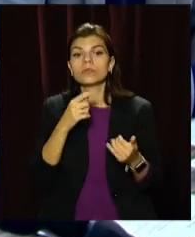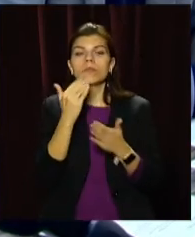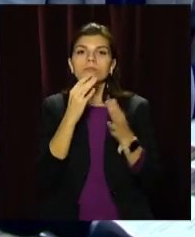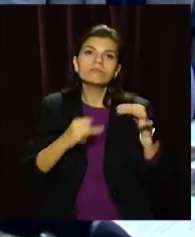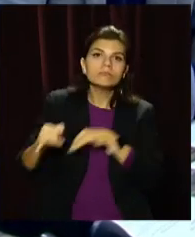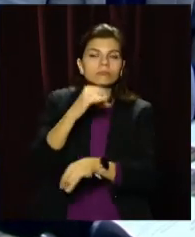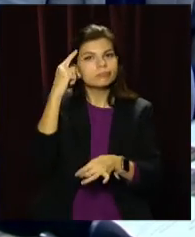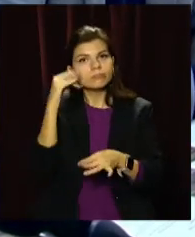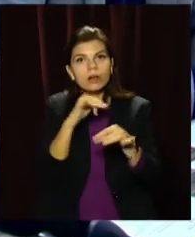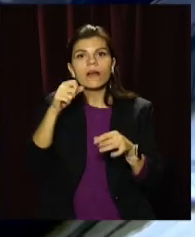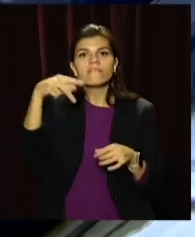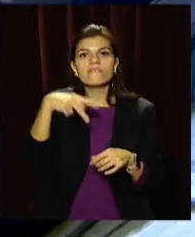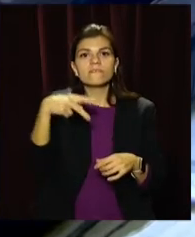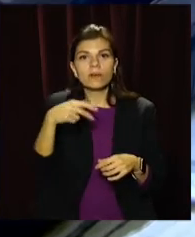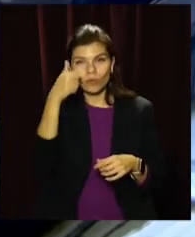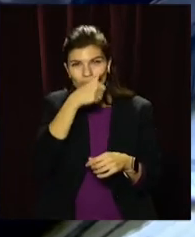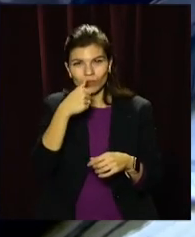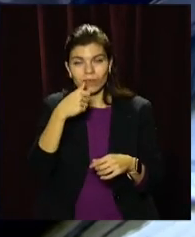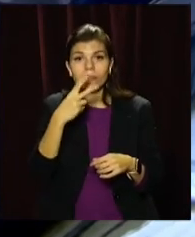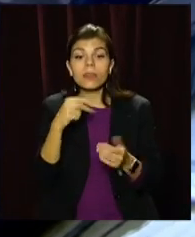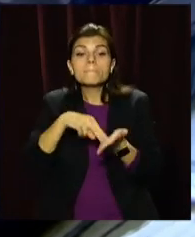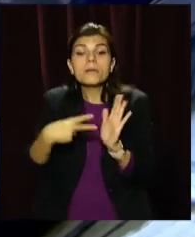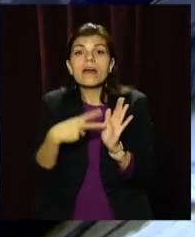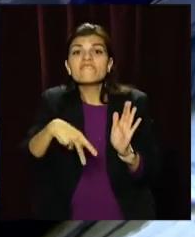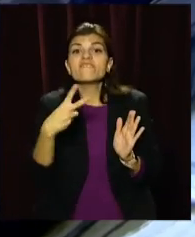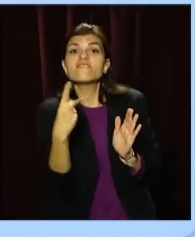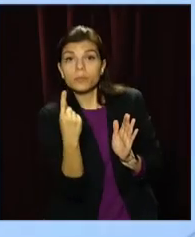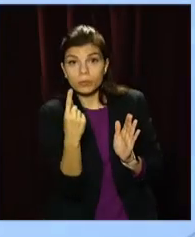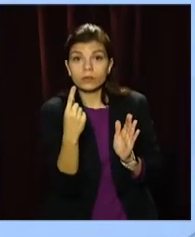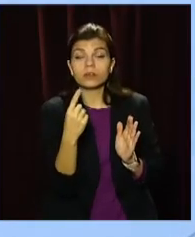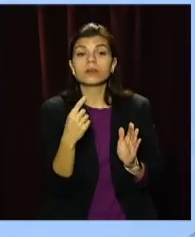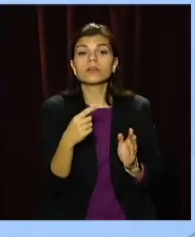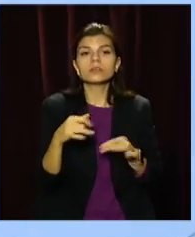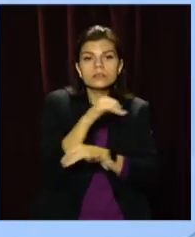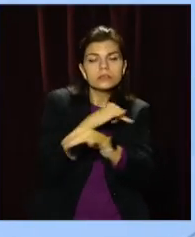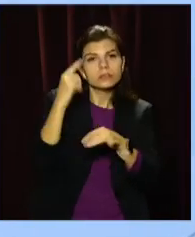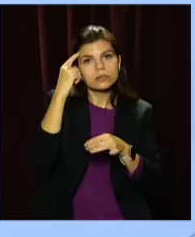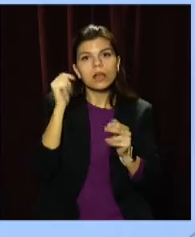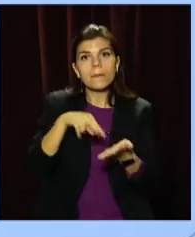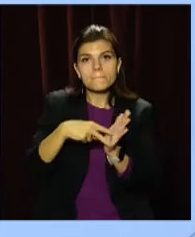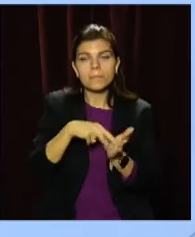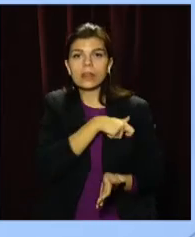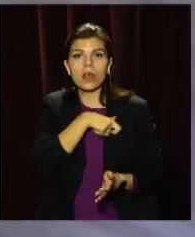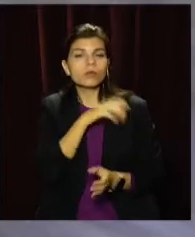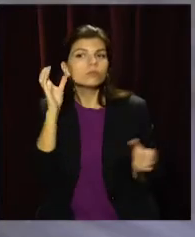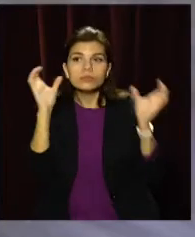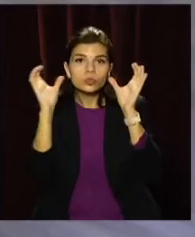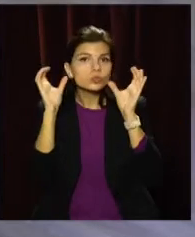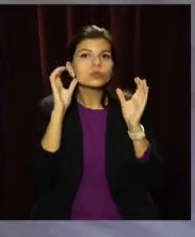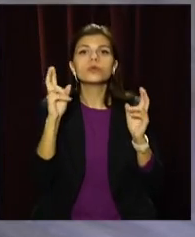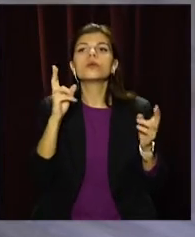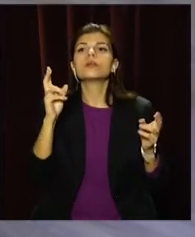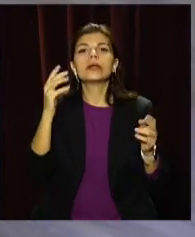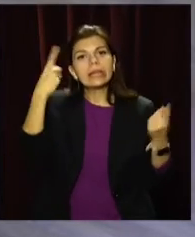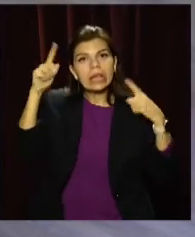програм за 2020 рік і складає плани на 2021. На грудневій сесії міськради депутати планують заслухати керівників промислових